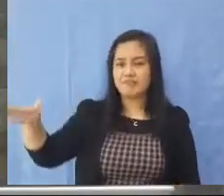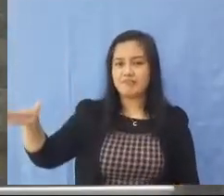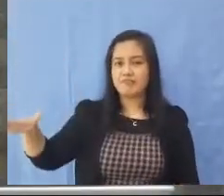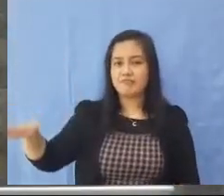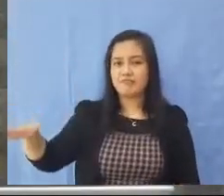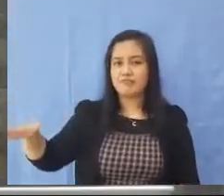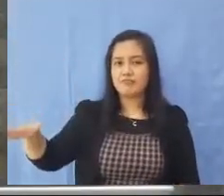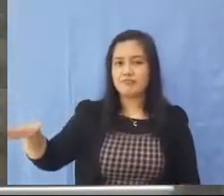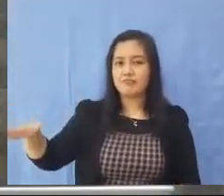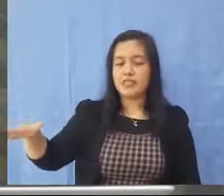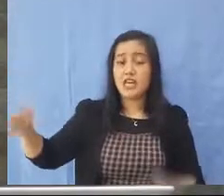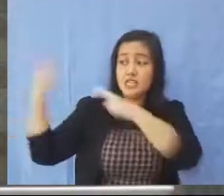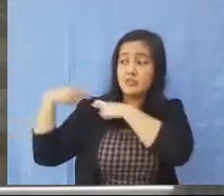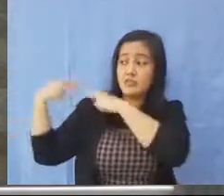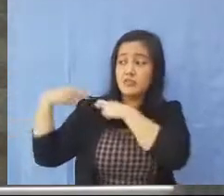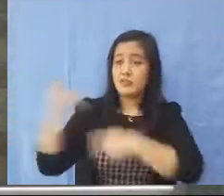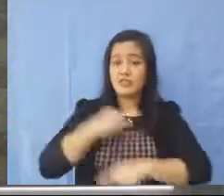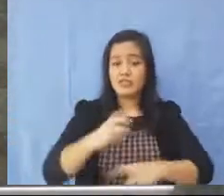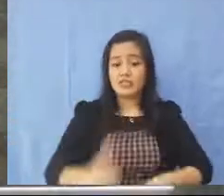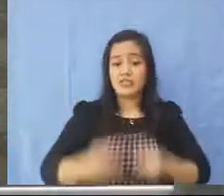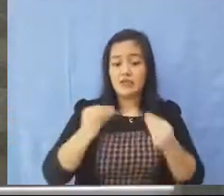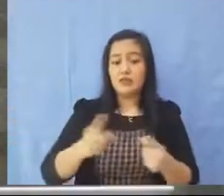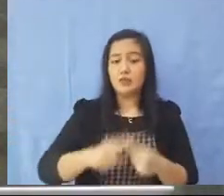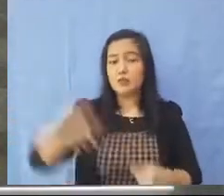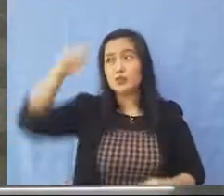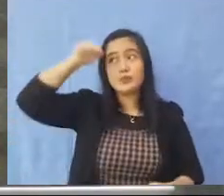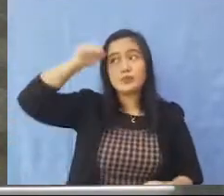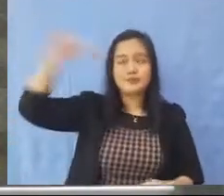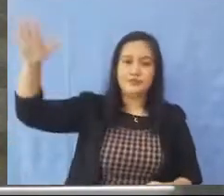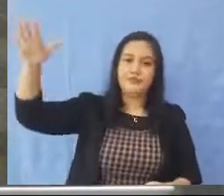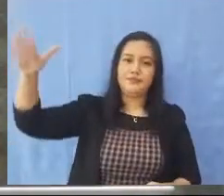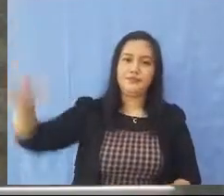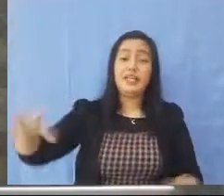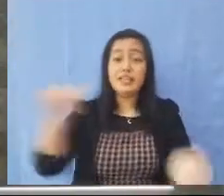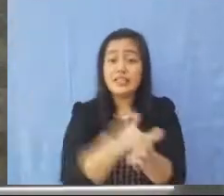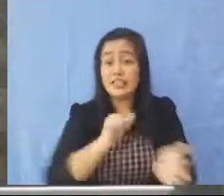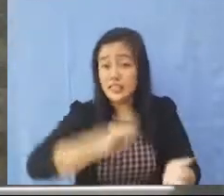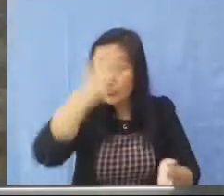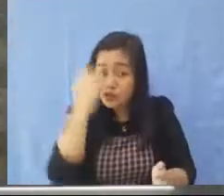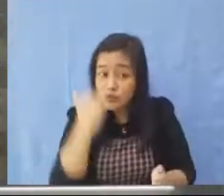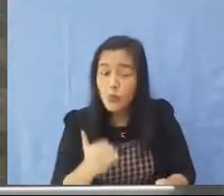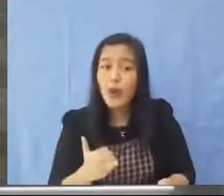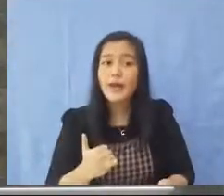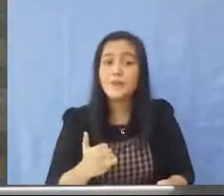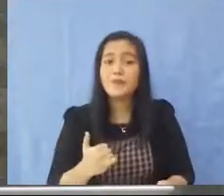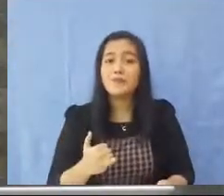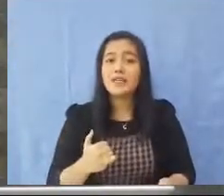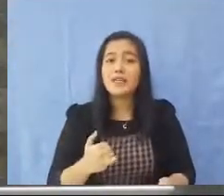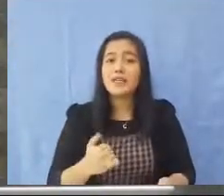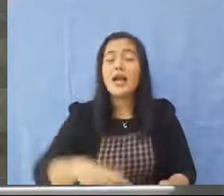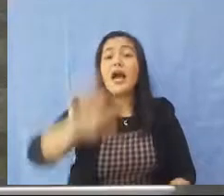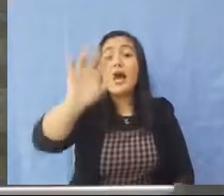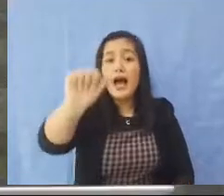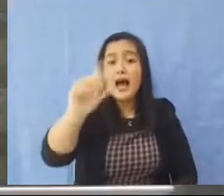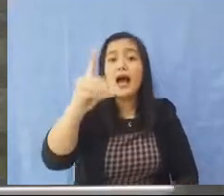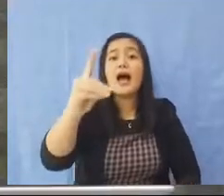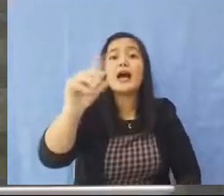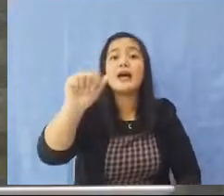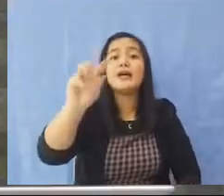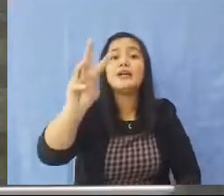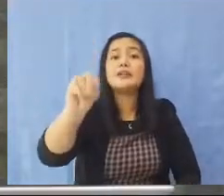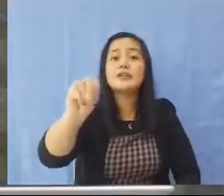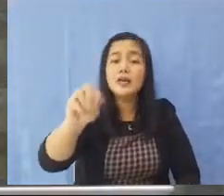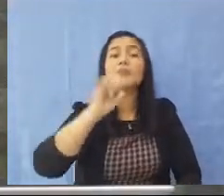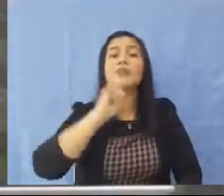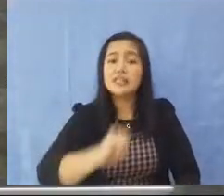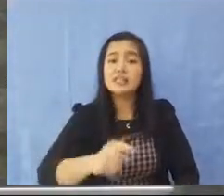to chapter 5, ang nakapaloob po dyan, sa corruption of man na yan, makikita natin dyan that the first part